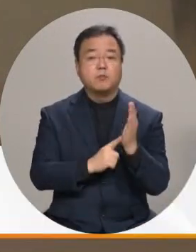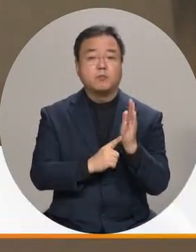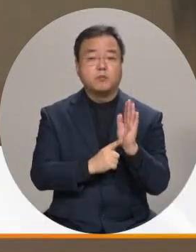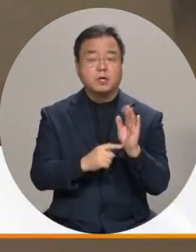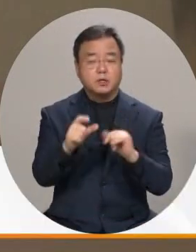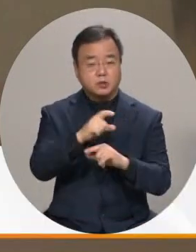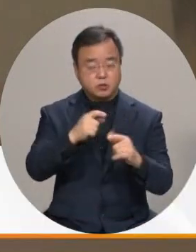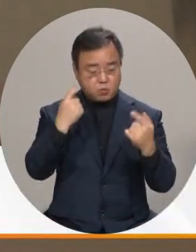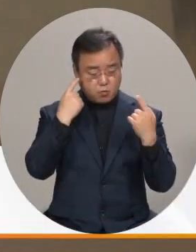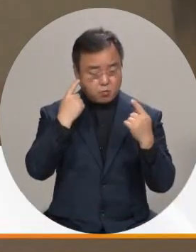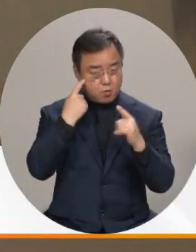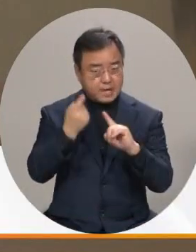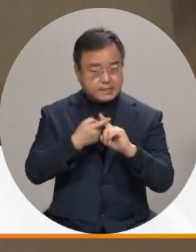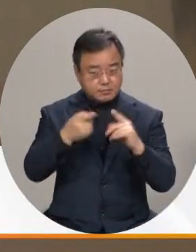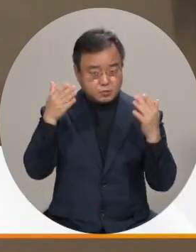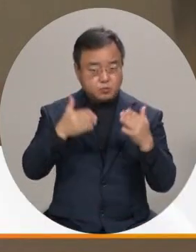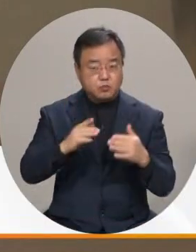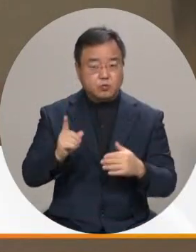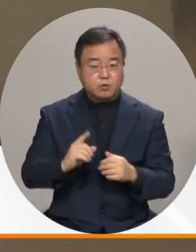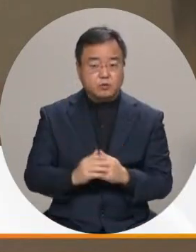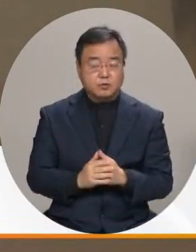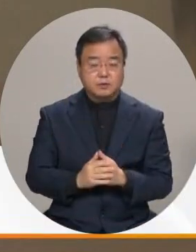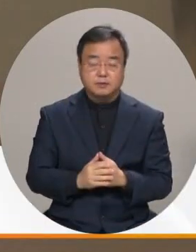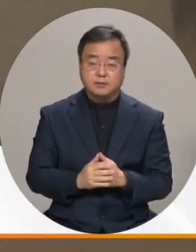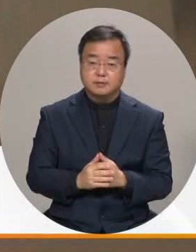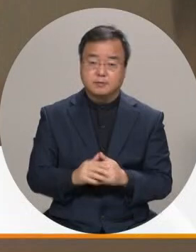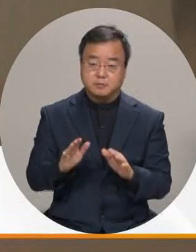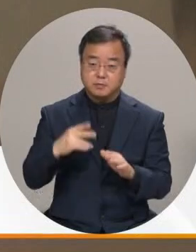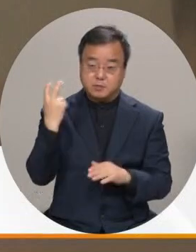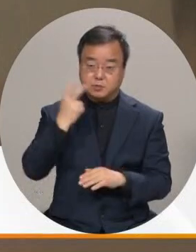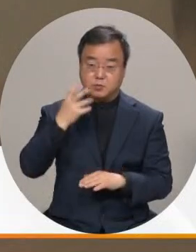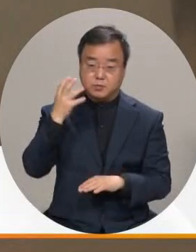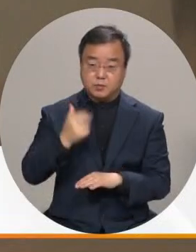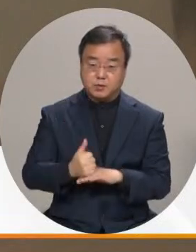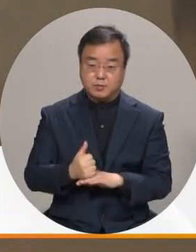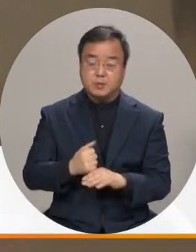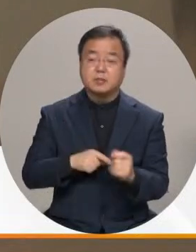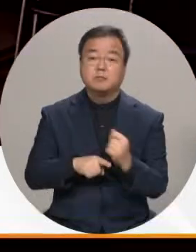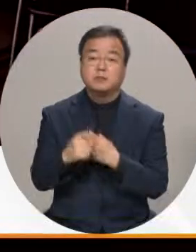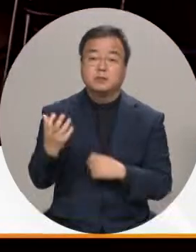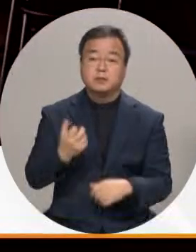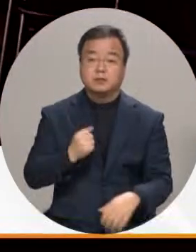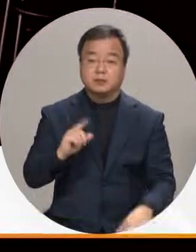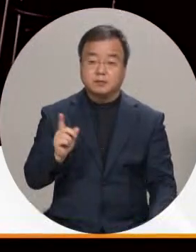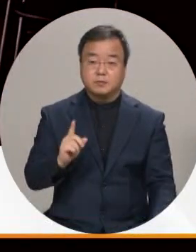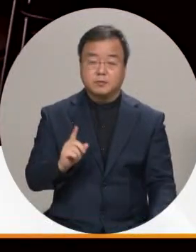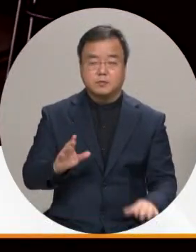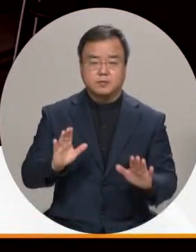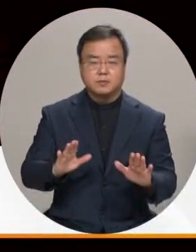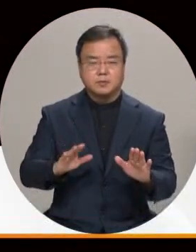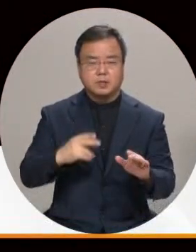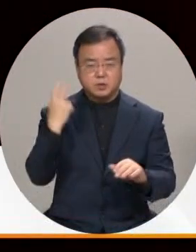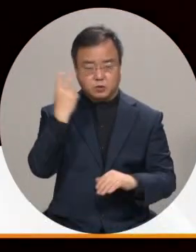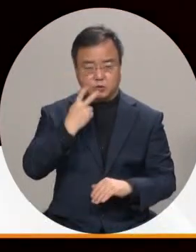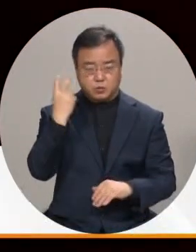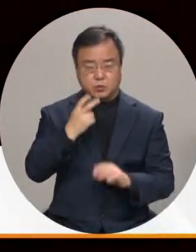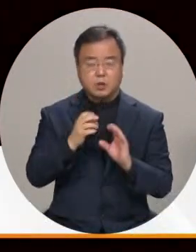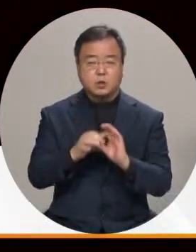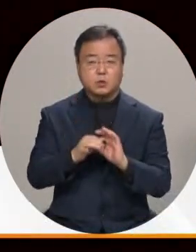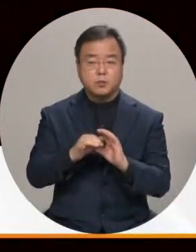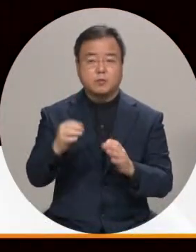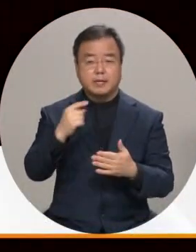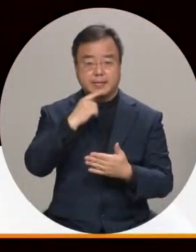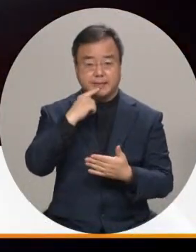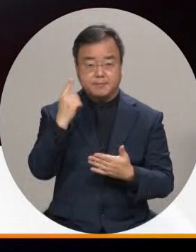있을까요? 네, 물론 있지요. 그이 실태 조사가 의미가 있는 게 뭐냐면은 그이 실태 조사를 통해서